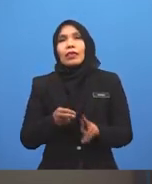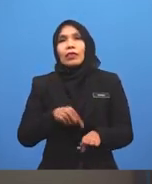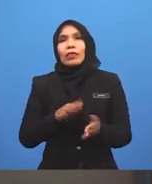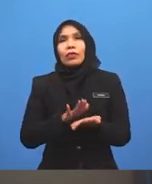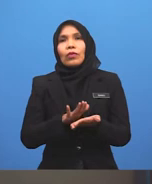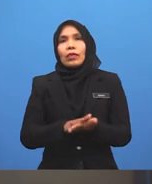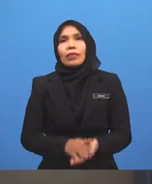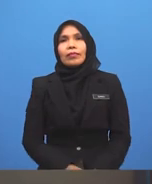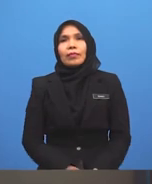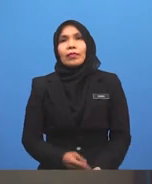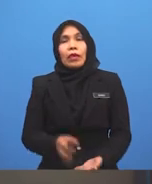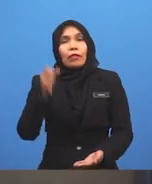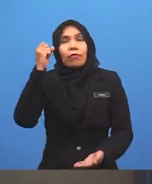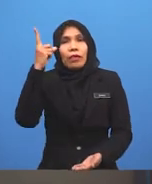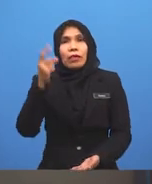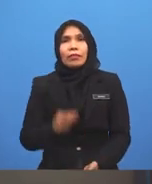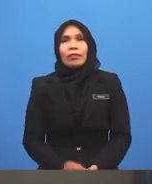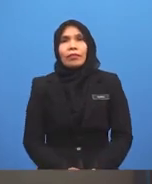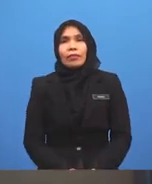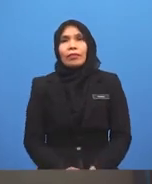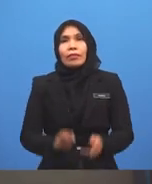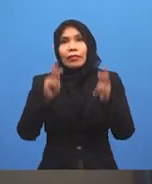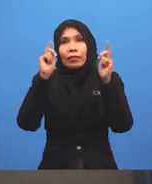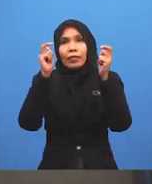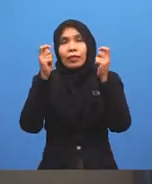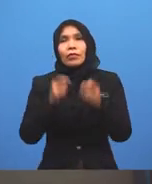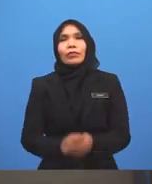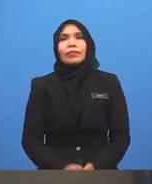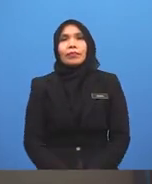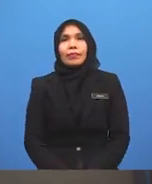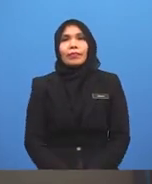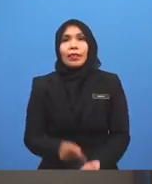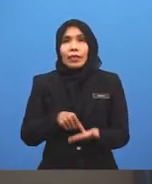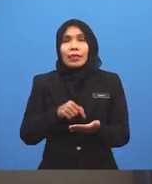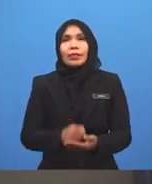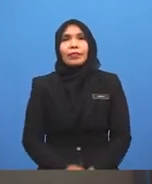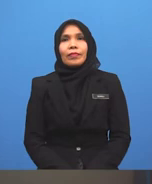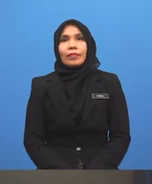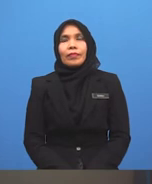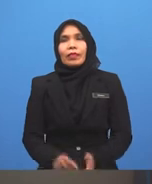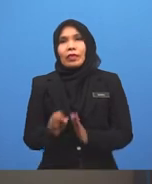lagi kefahaman konsep terhadap tajuk aruhan elektromagnet.